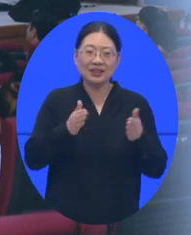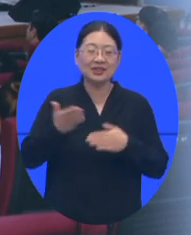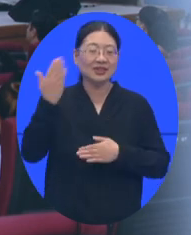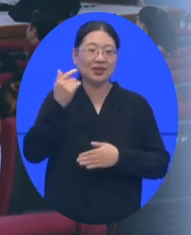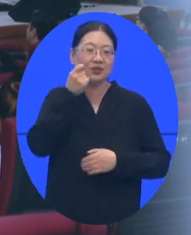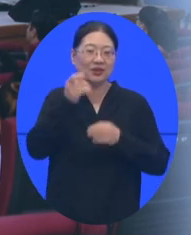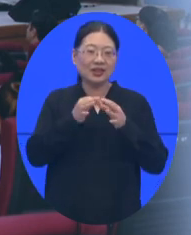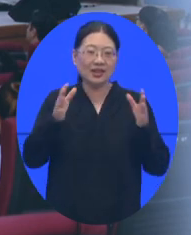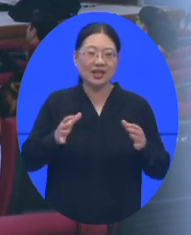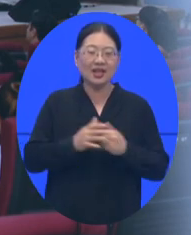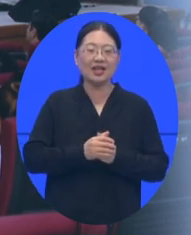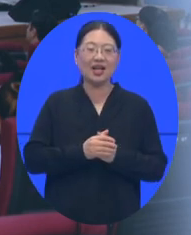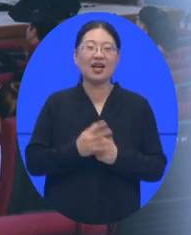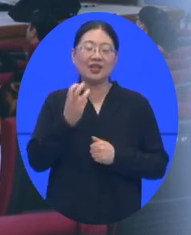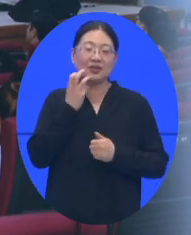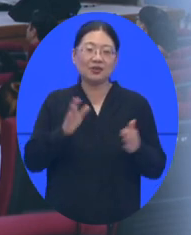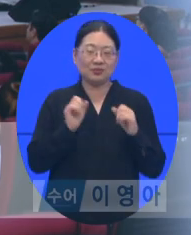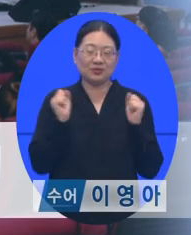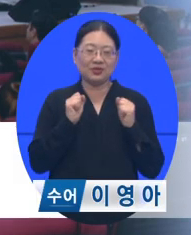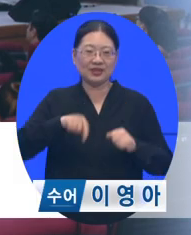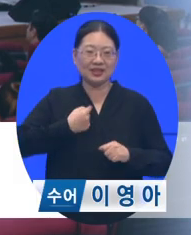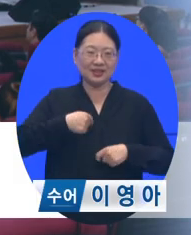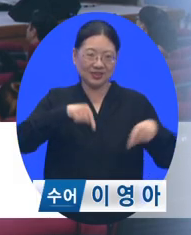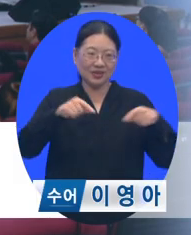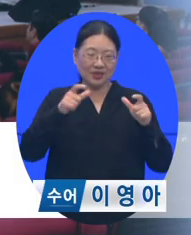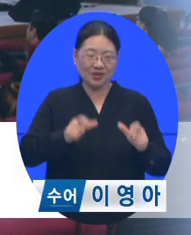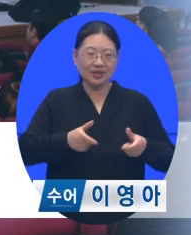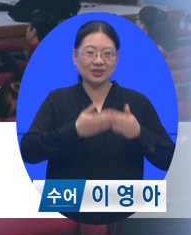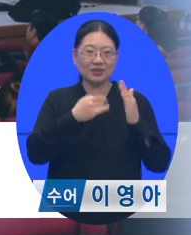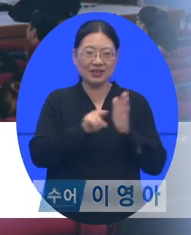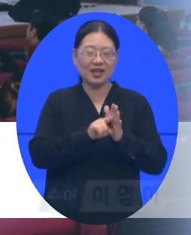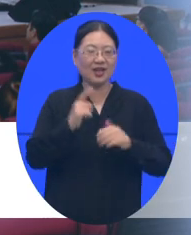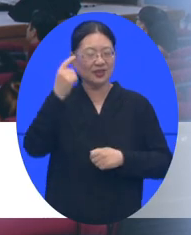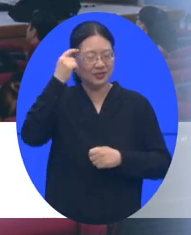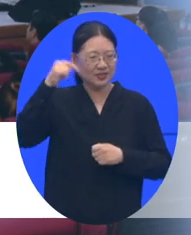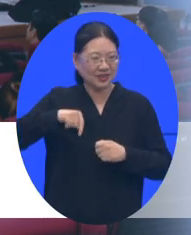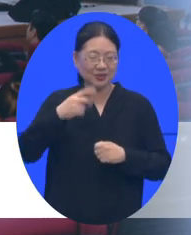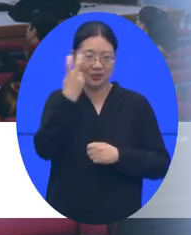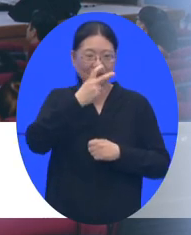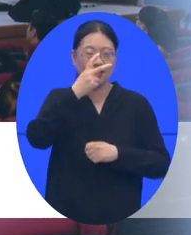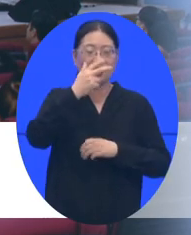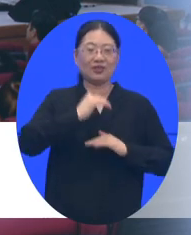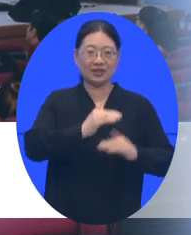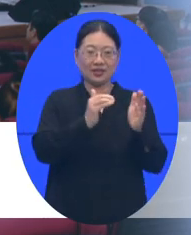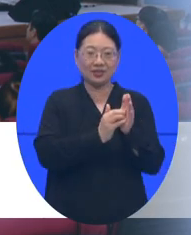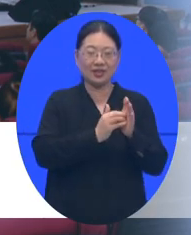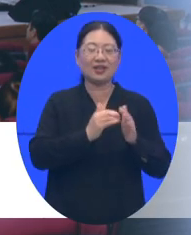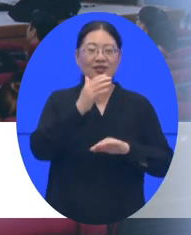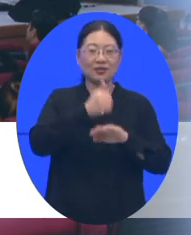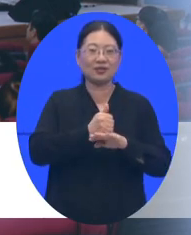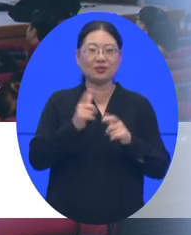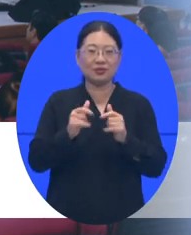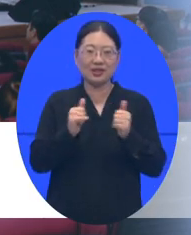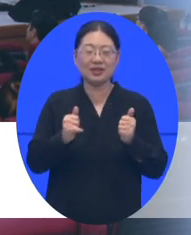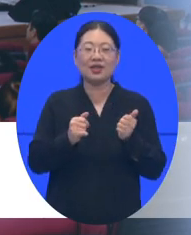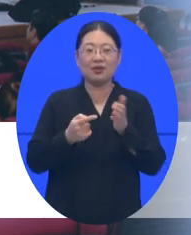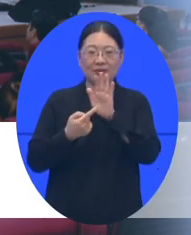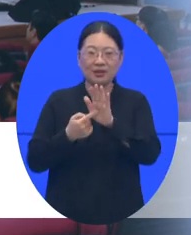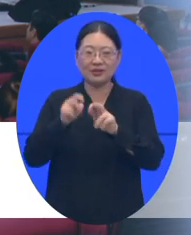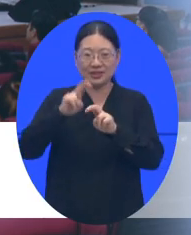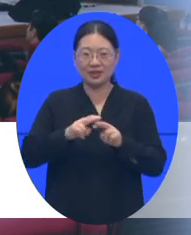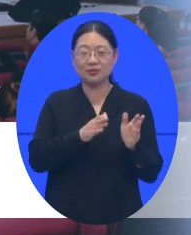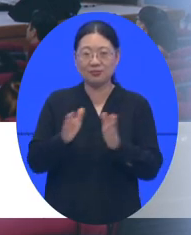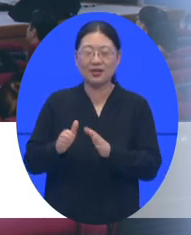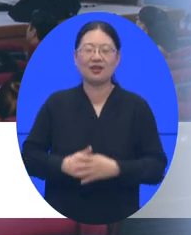경기도는 지난 6개월간 경기 북부특별자치도 설치를 위한 수기 공론 조사 과정을 거쳤는데요. 드디어 그 결과를 도민에게 발표하는